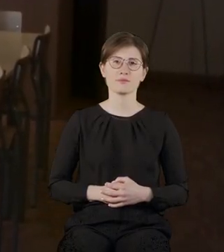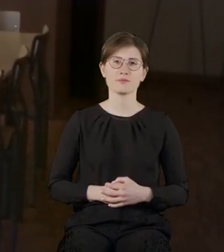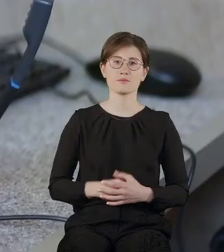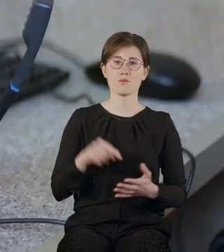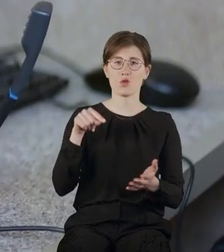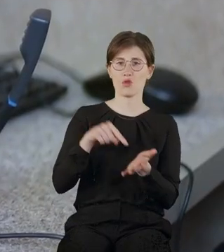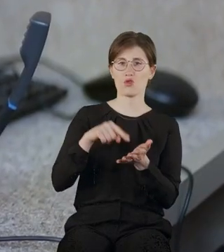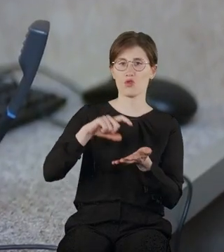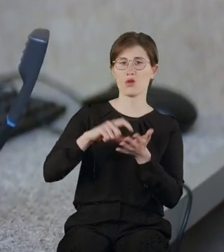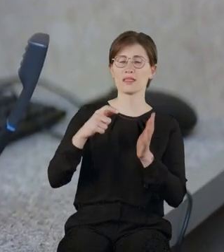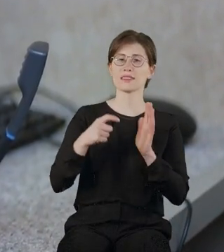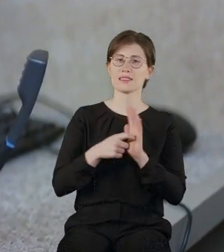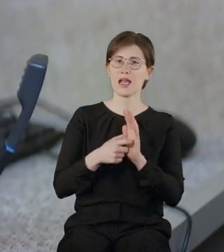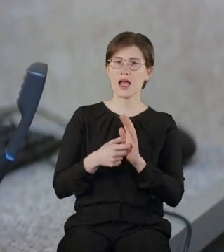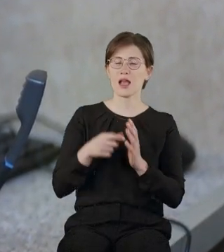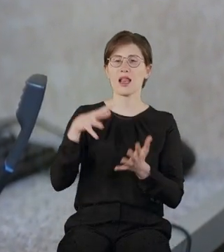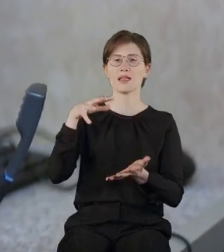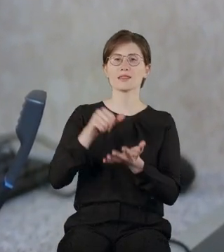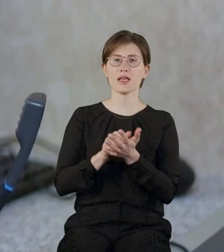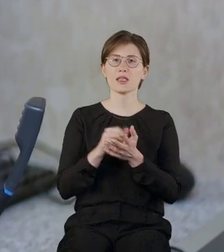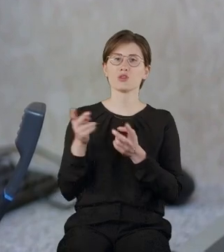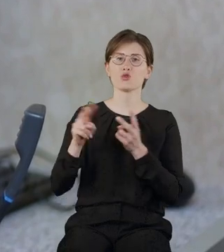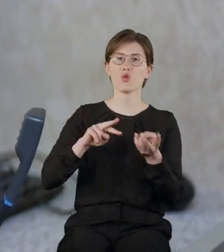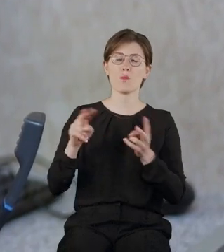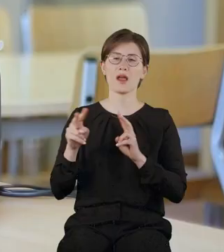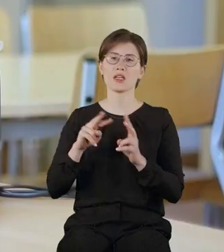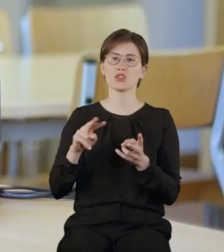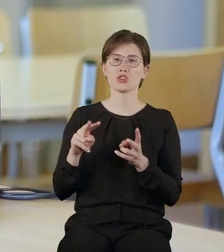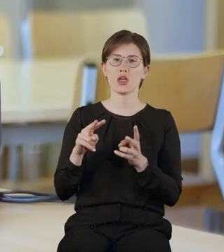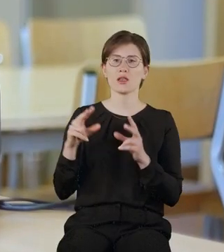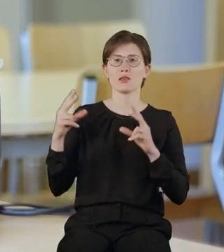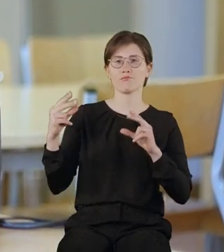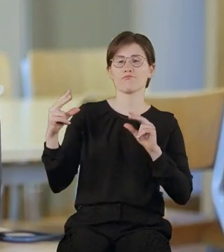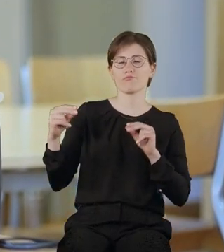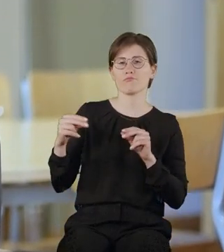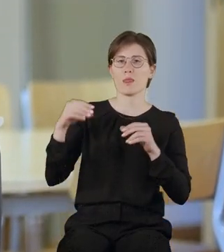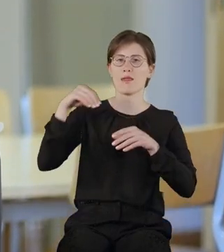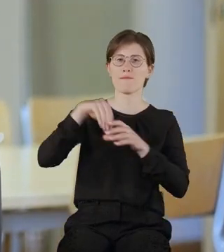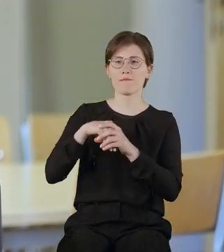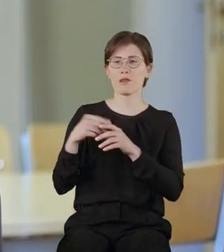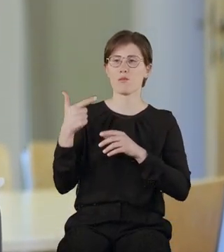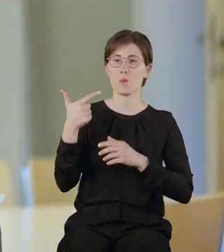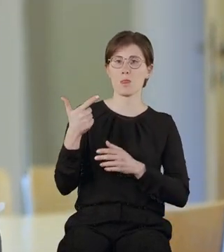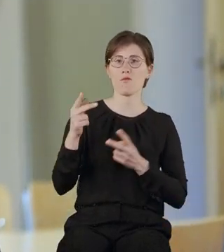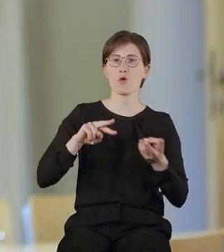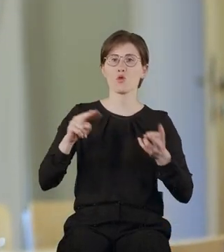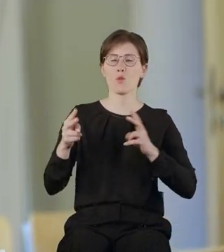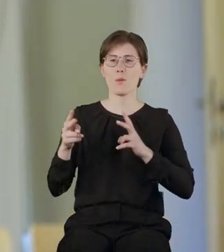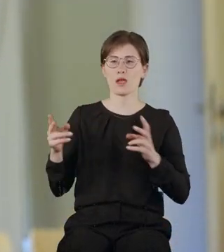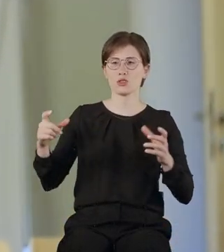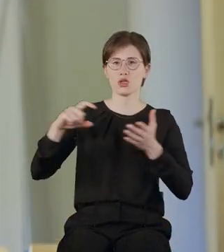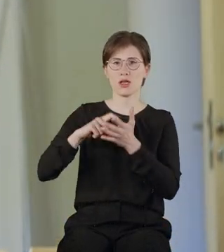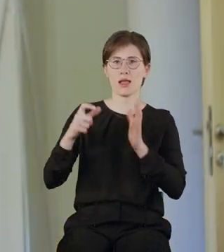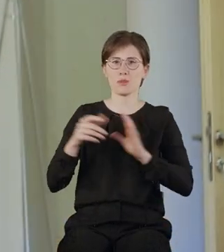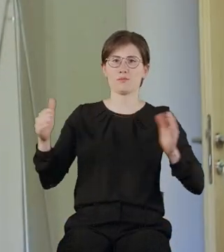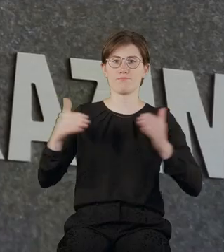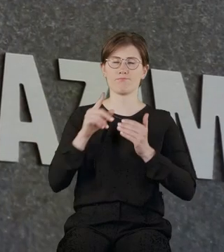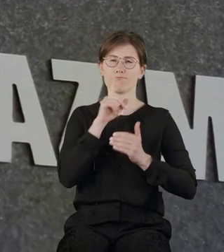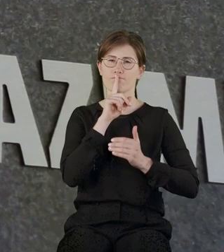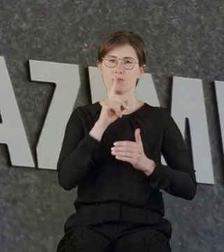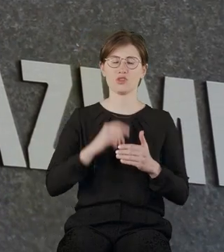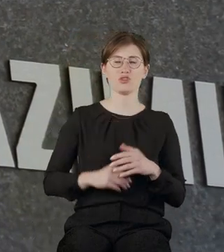W tej sali odbywają się zajęcia z tłumaczenia symultanicznego. Wyposażona jest ona w wyciszone kabiny i profesjonalny sprzęt.